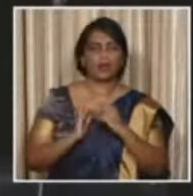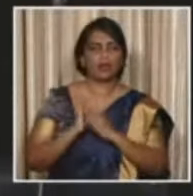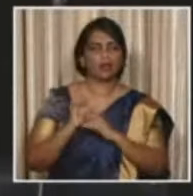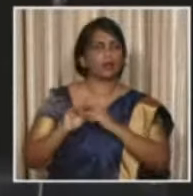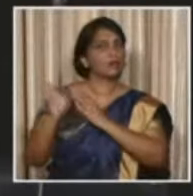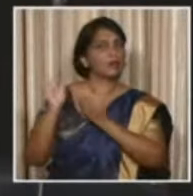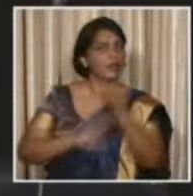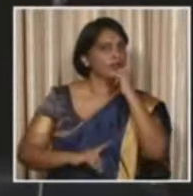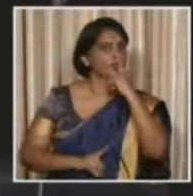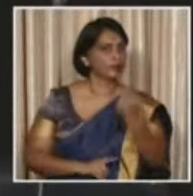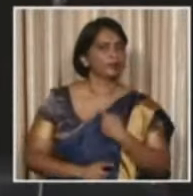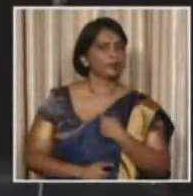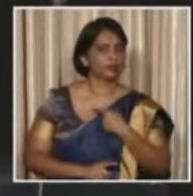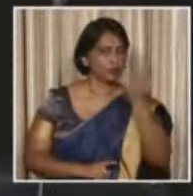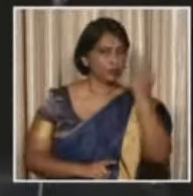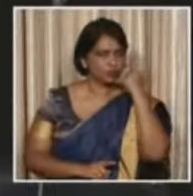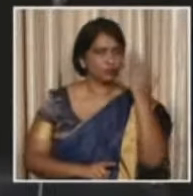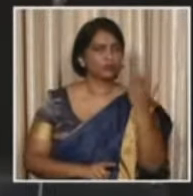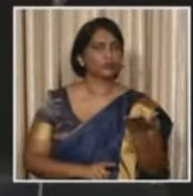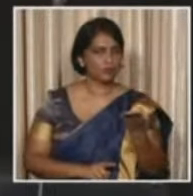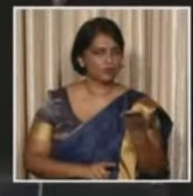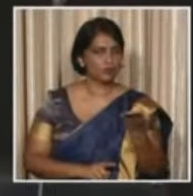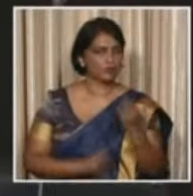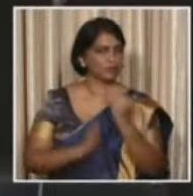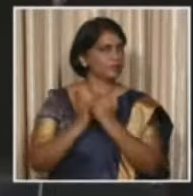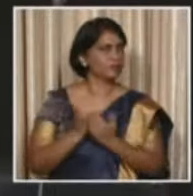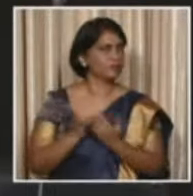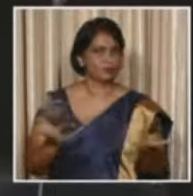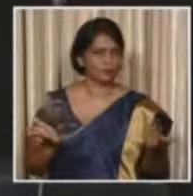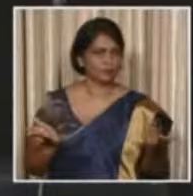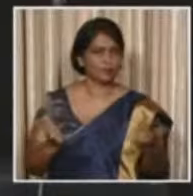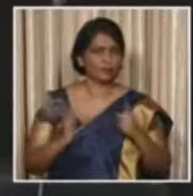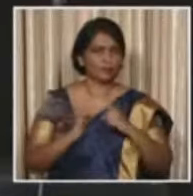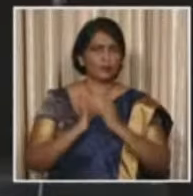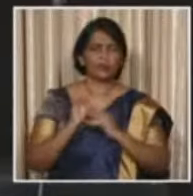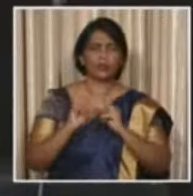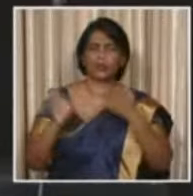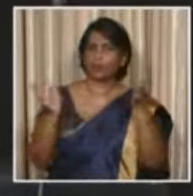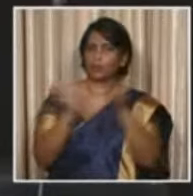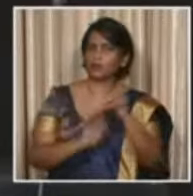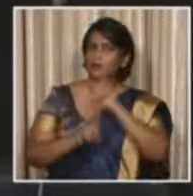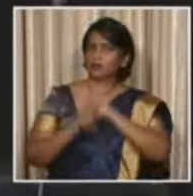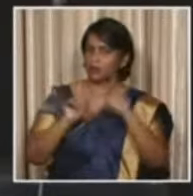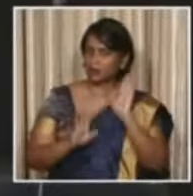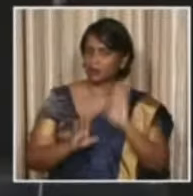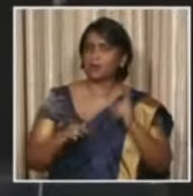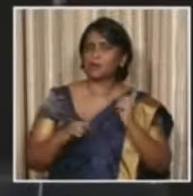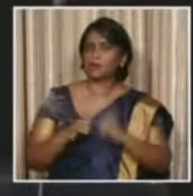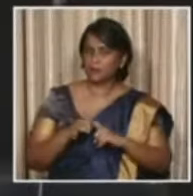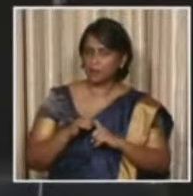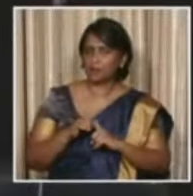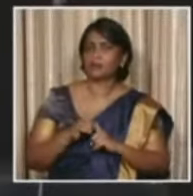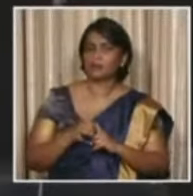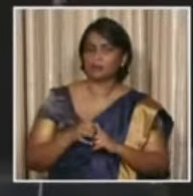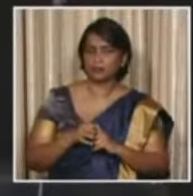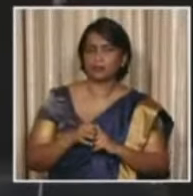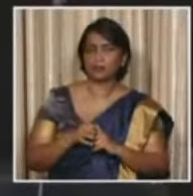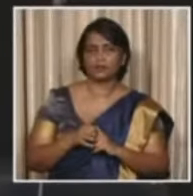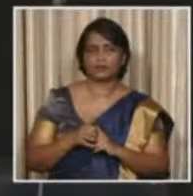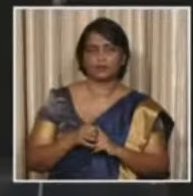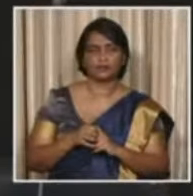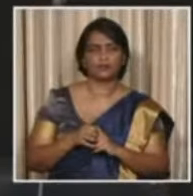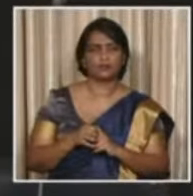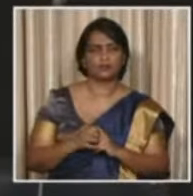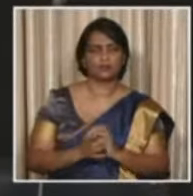යන්න කියලා. ඔබතුමාලා දන්නවා IMF ප්‍රෝග්‍රෑම් එක මොකද්ද කියලා. අවසාන ඔබතුමාලා IMF එකත් එක්ක සාකච්ඡා කරා. ප්‍රශ්නේ තිබ්බ ඔබතුමාලා ආචාර්ය රංජිත් බණ්ඩාර